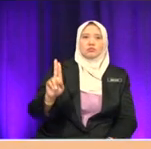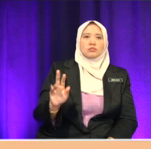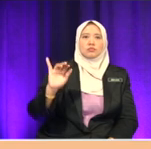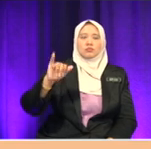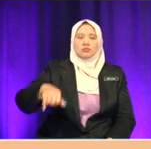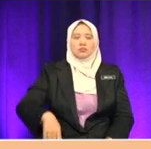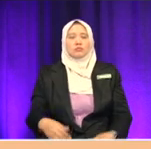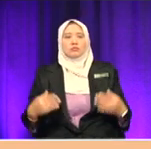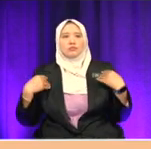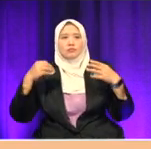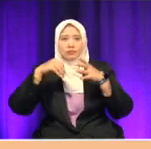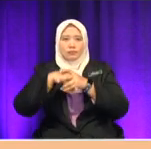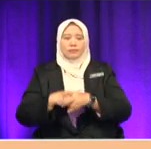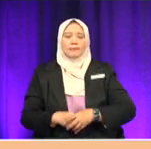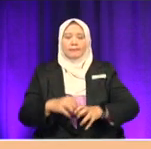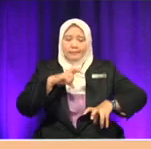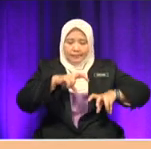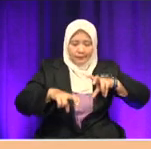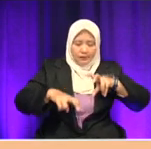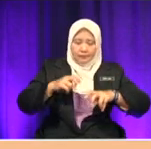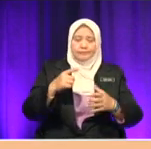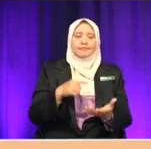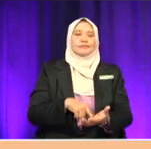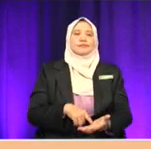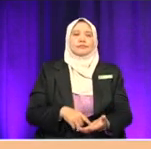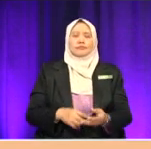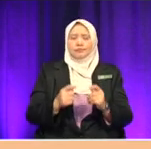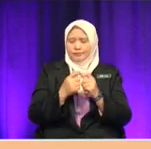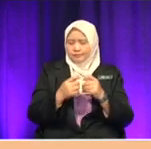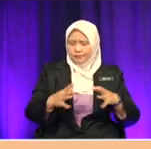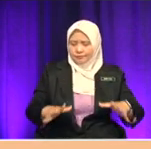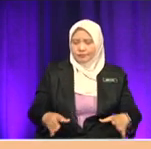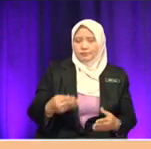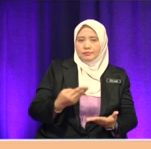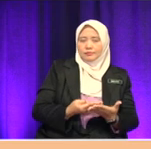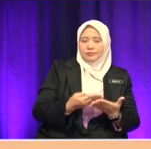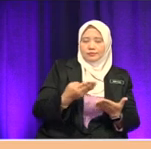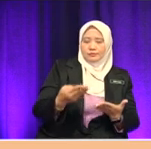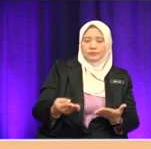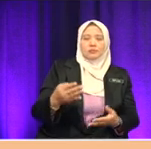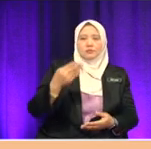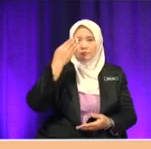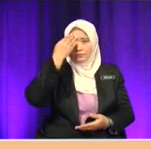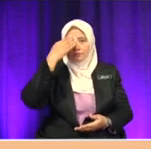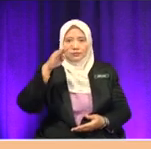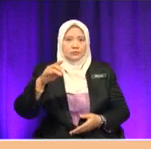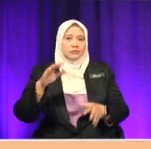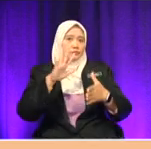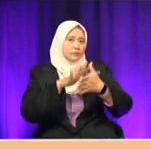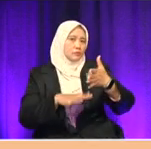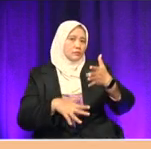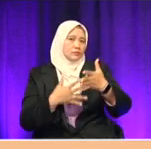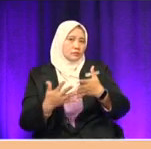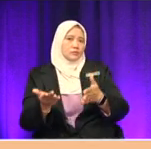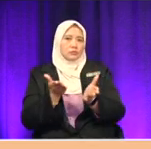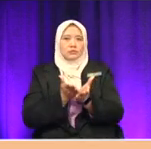ini. Ha, bagi menjawab pemboleh ubah, cikgu dah letak jadual kat sini. Kerana kita directly, okey, jawapan kita direct boleh